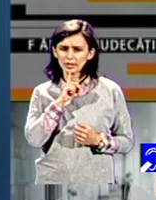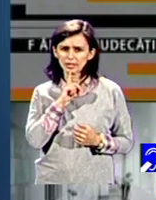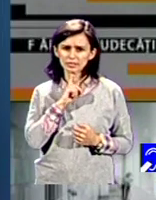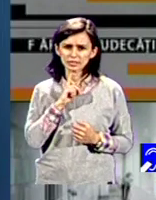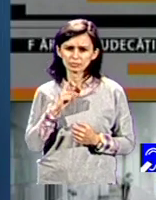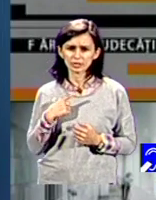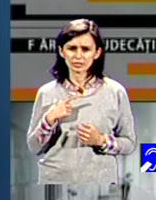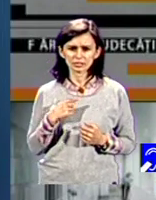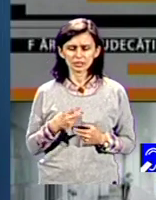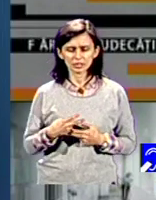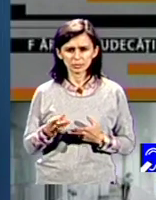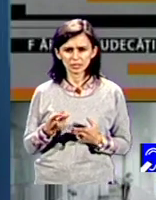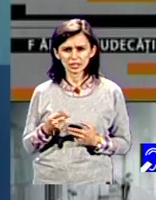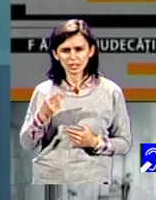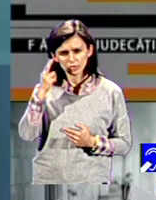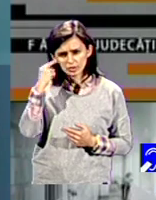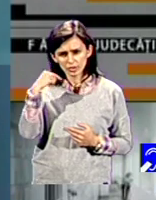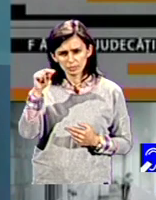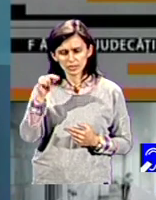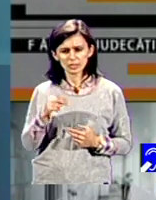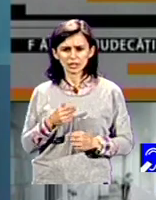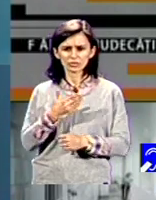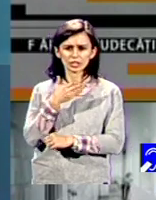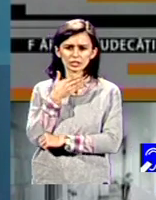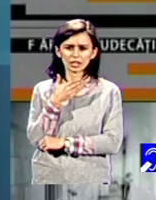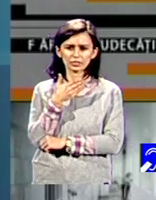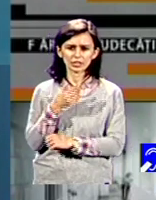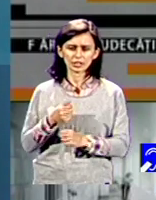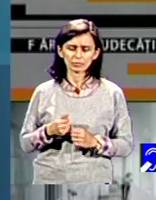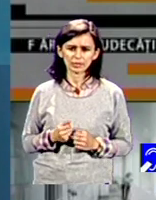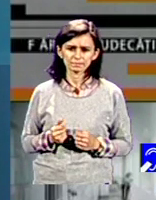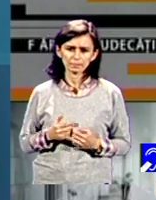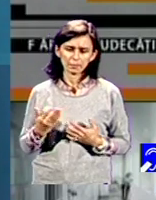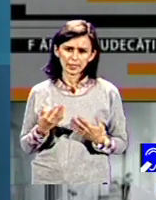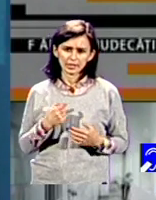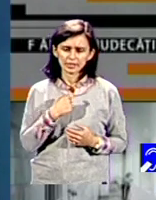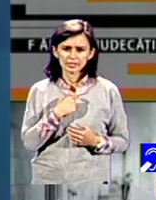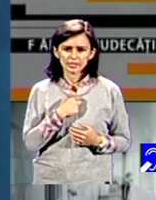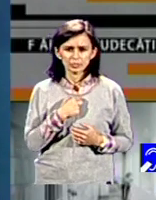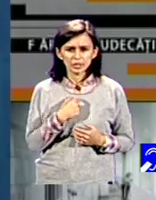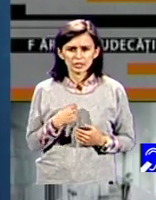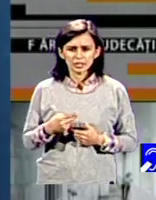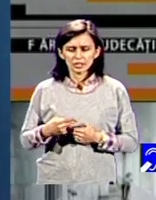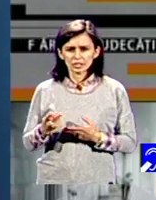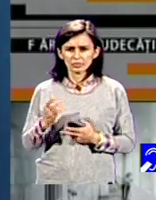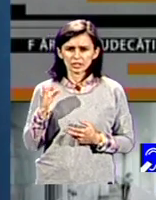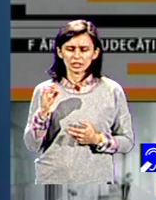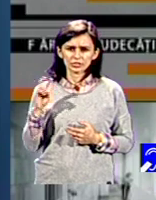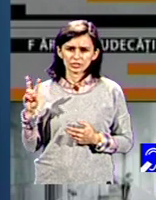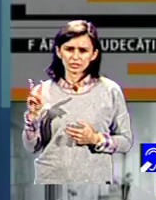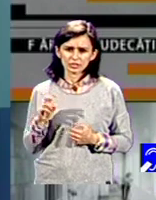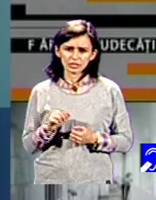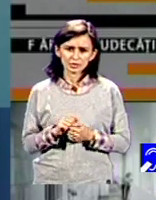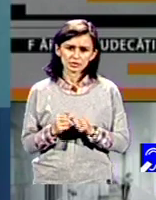trimiterea unui mesaj între angajator prin care se poate atasa sensibil sau se poate menționa doar îmi